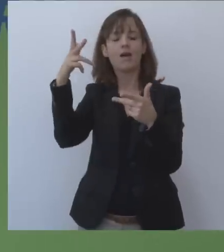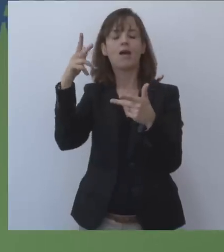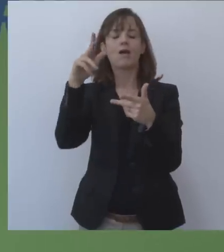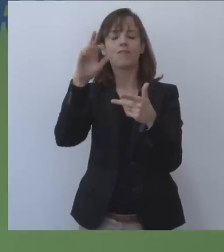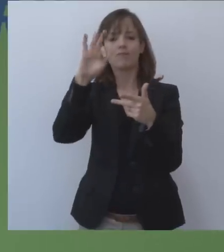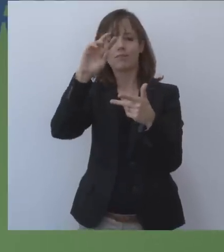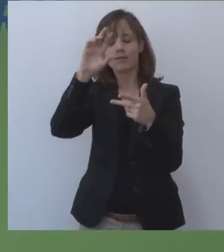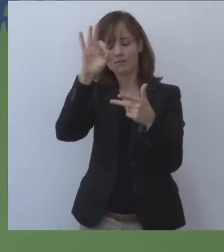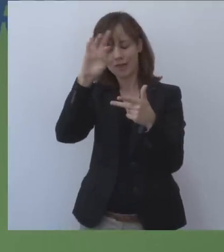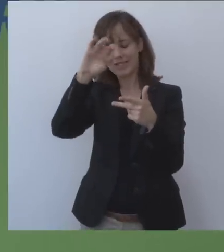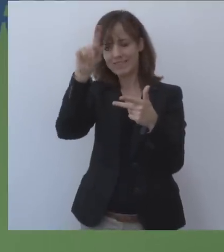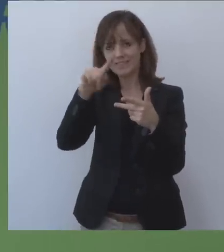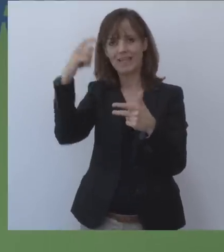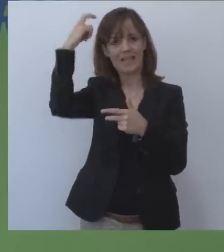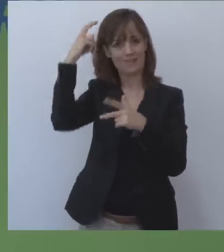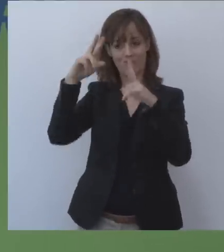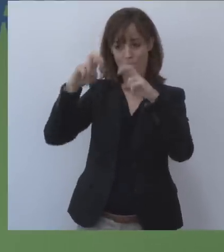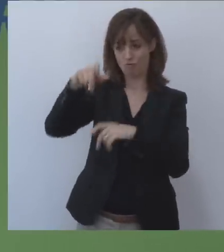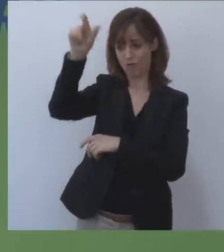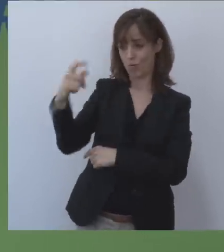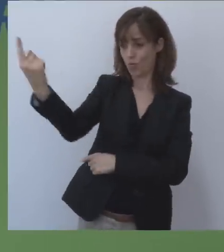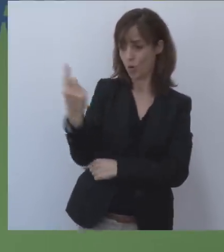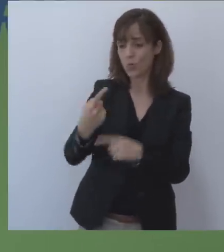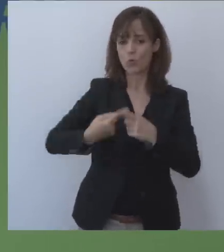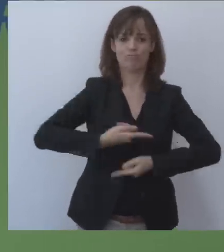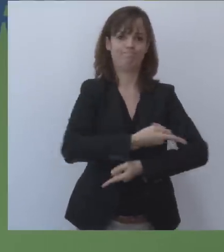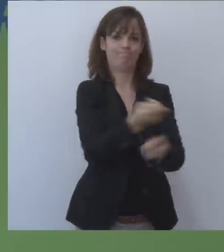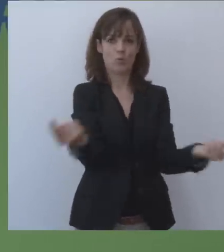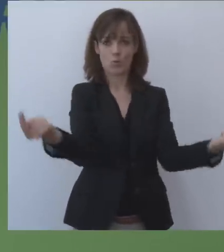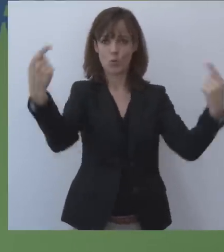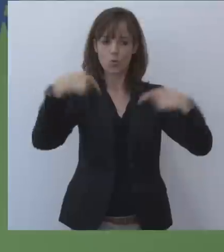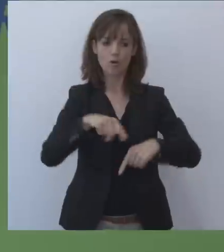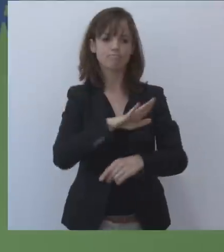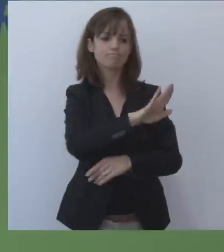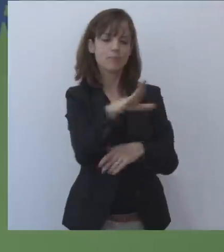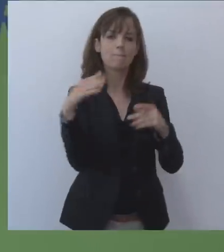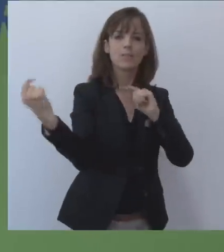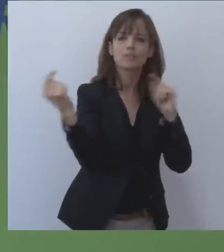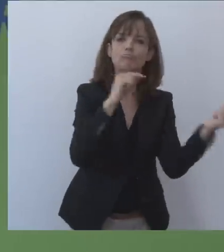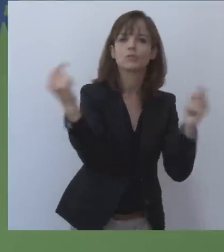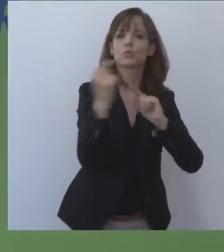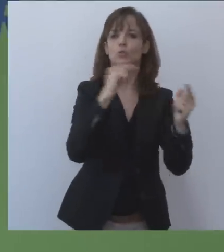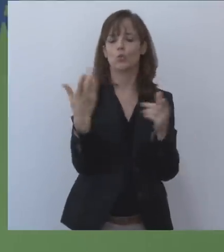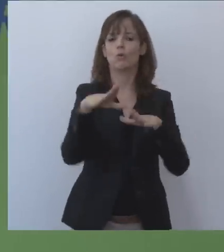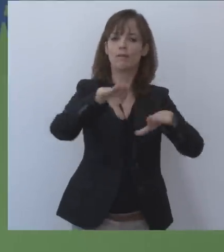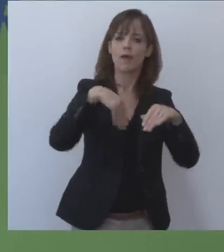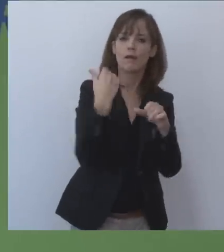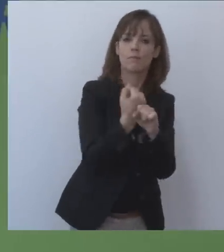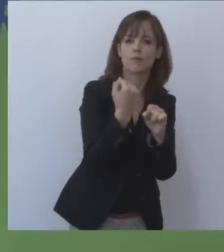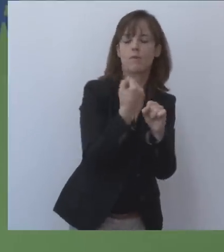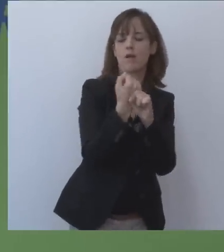den Hirnforscher Michael Fritz und wir freuen uns auf euch und eure lebendige Teilnahme, euren Input, eure